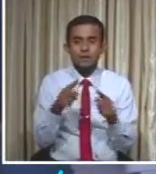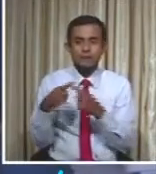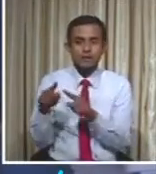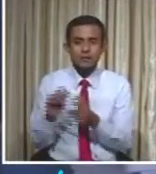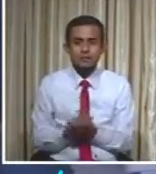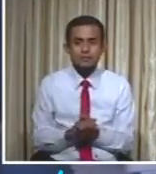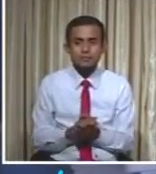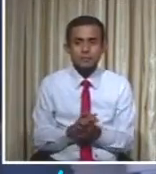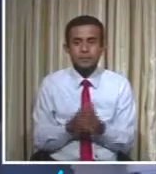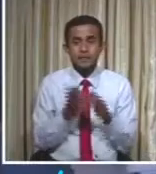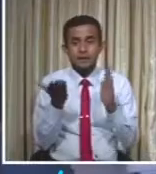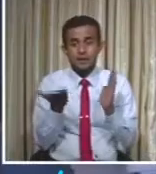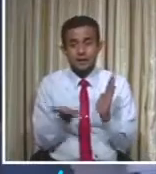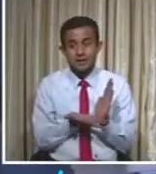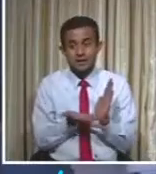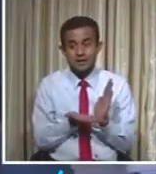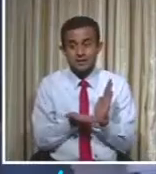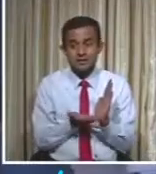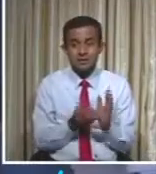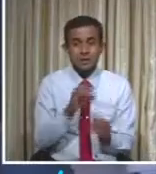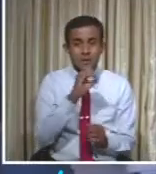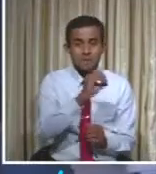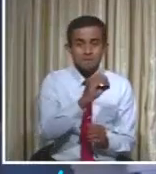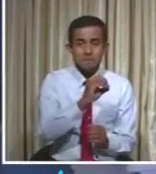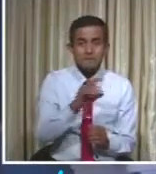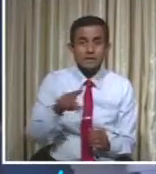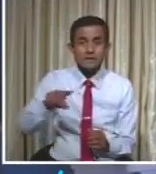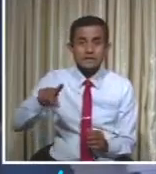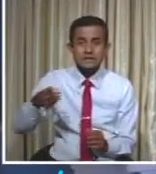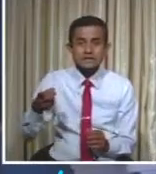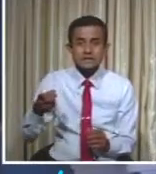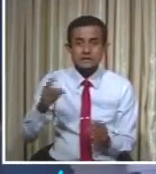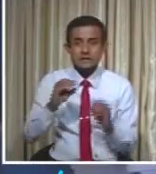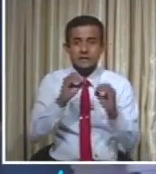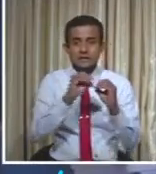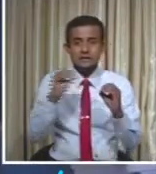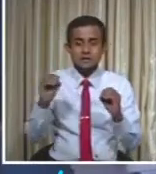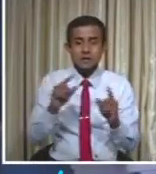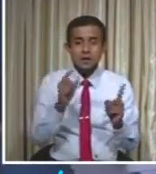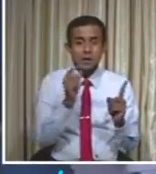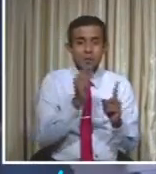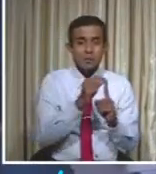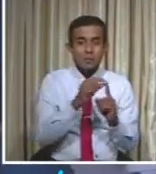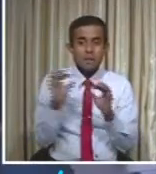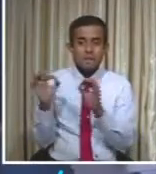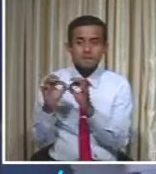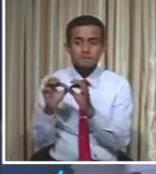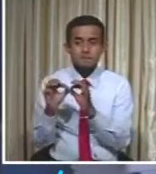කියලා. යටම ප්‍රස්ථාරයේ යටම තියෙන බිඳුව 100 අනුපාතයේ ප්‍රොපේන් බියුටේන් අනුපාතය.